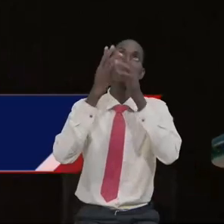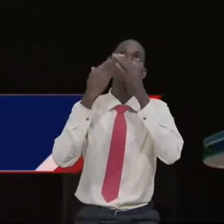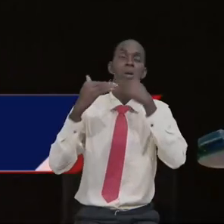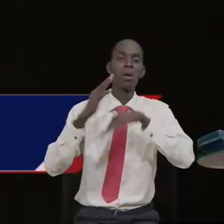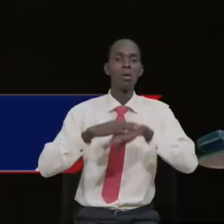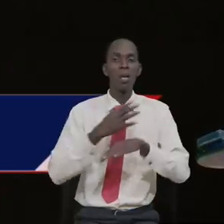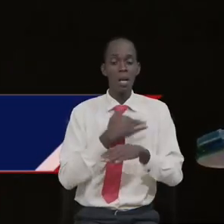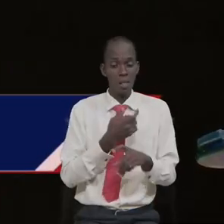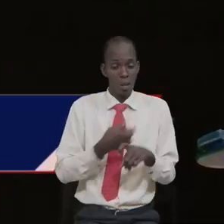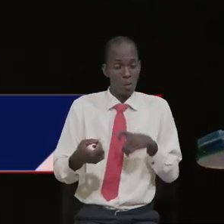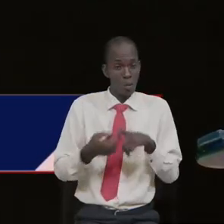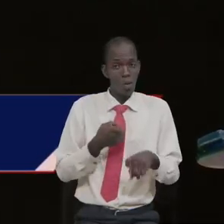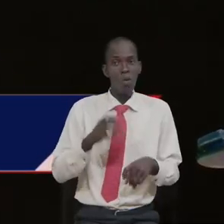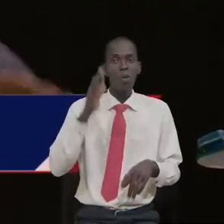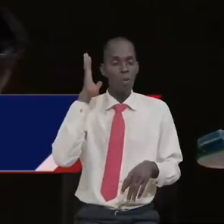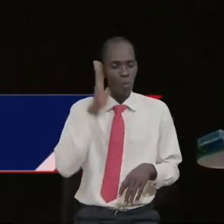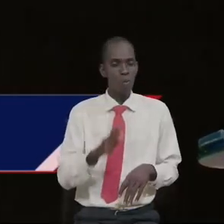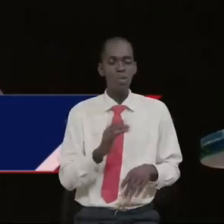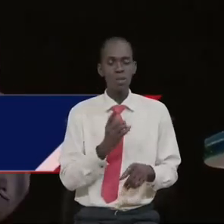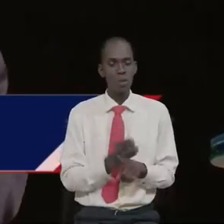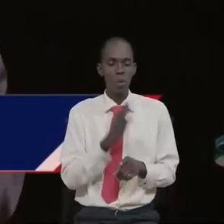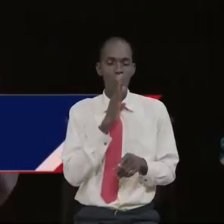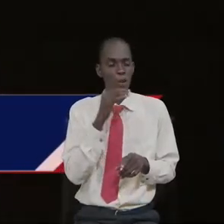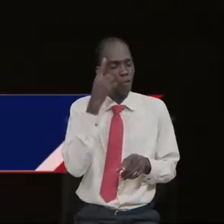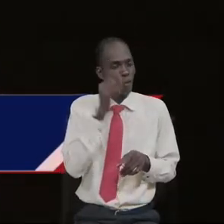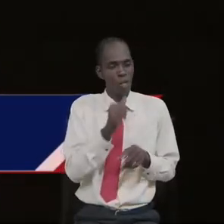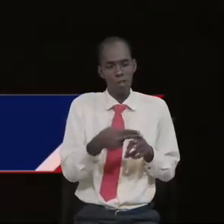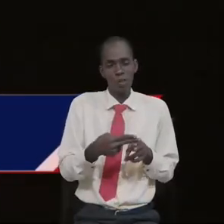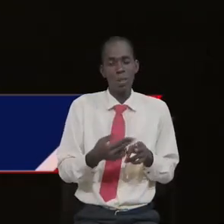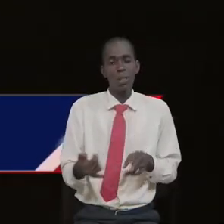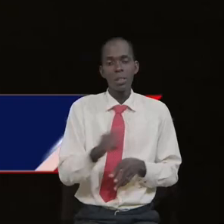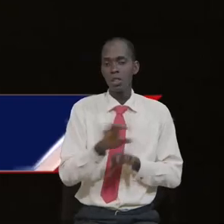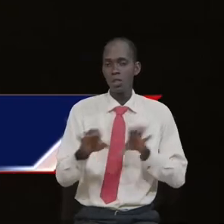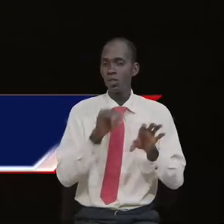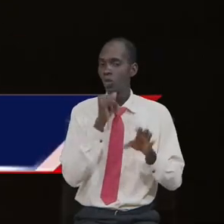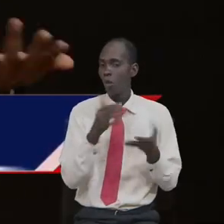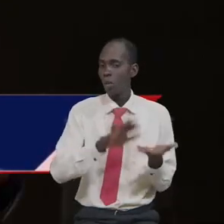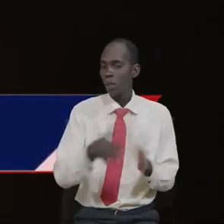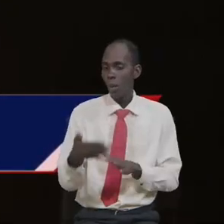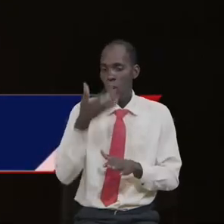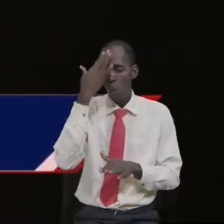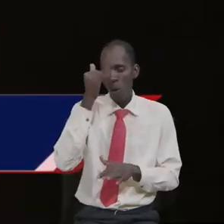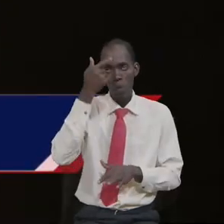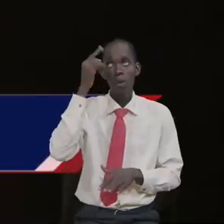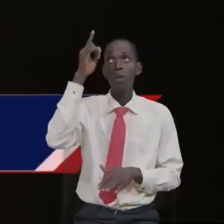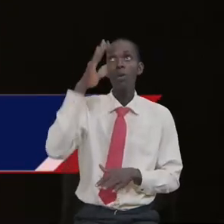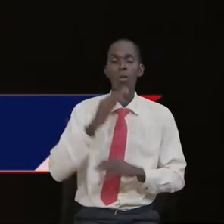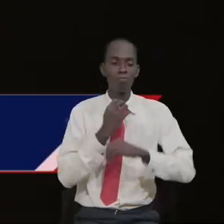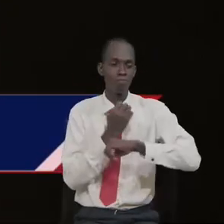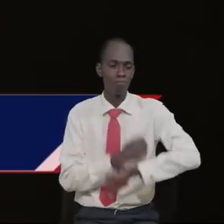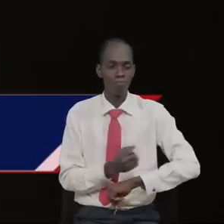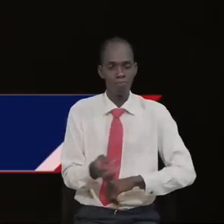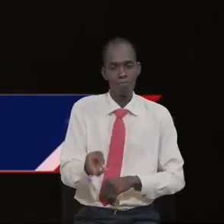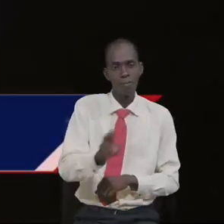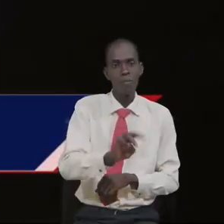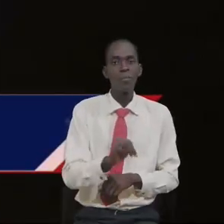S'ils étaient morts, ils seraient allés au ciel. Mais la persécution était temporaire, n'était pas mort, parce que Dieu les a protégés. Et